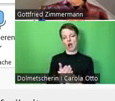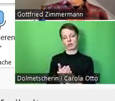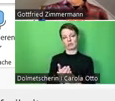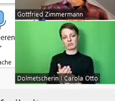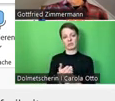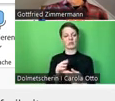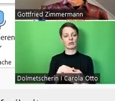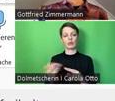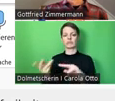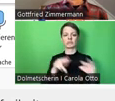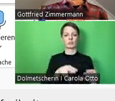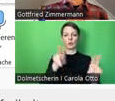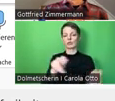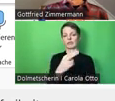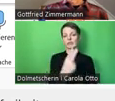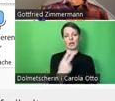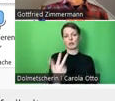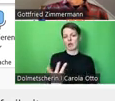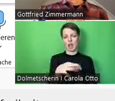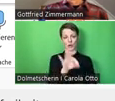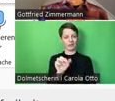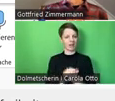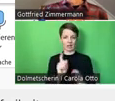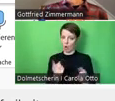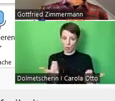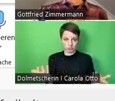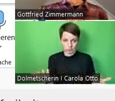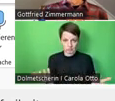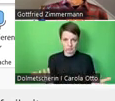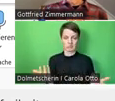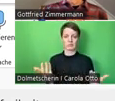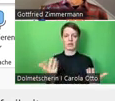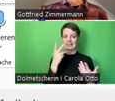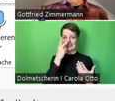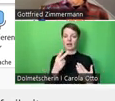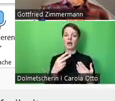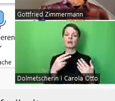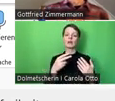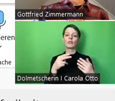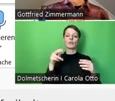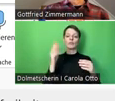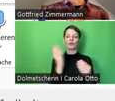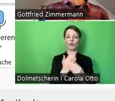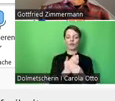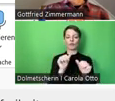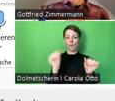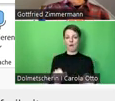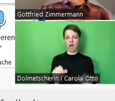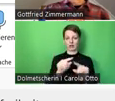Überschrift 2 machen oder 3. Man sieht die Struktur der Formatvorlagen ganz gut, wenn